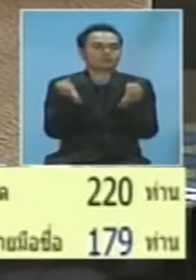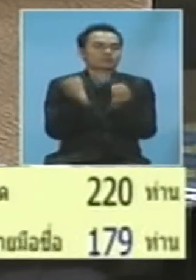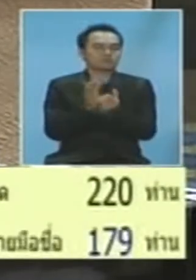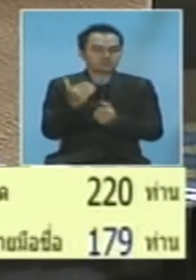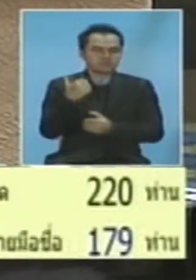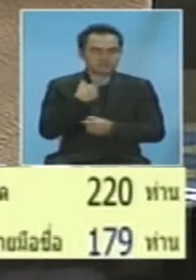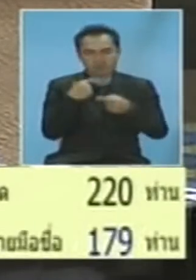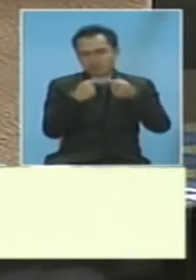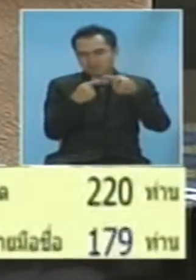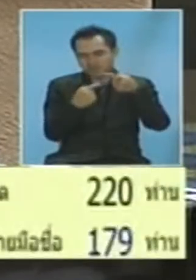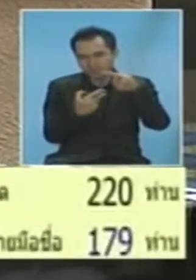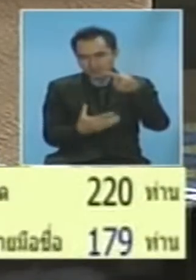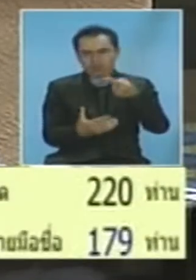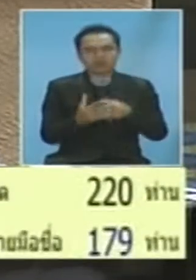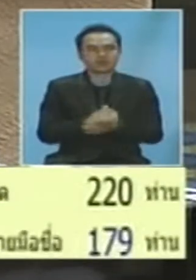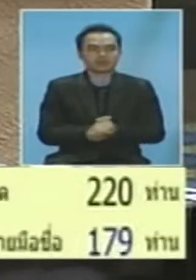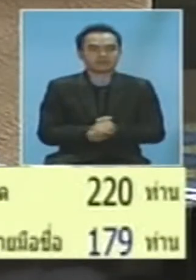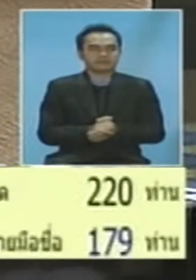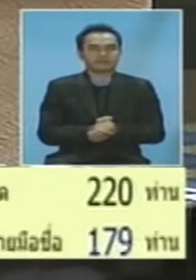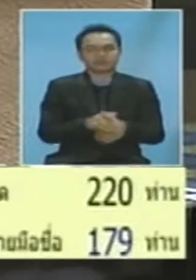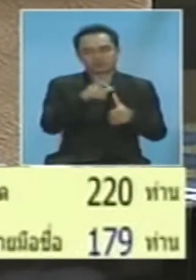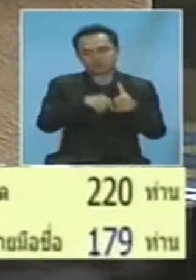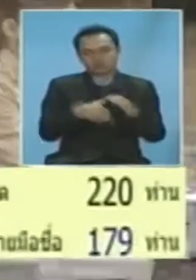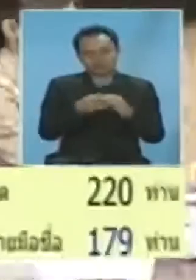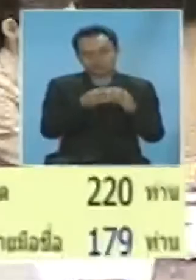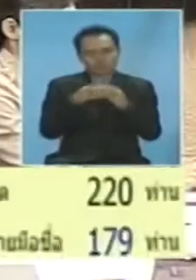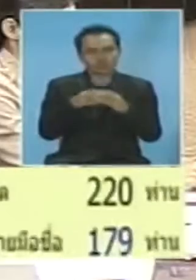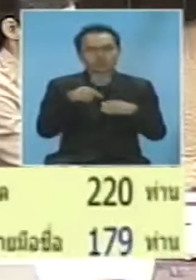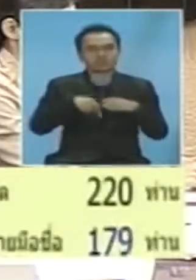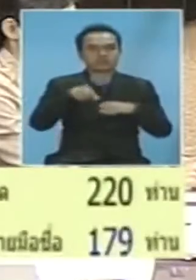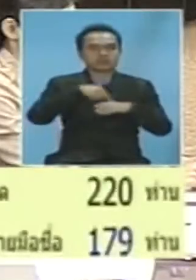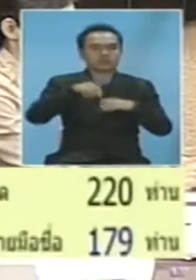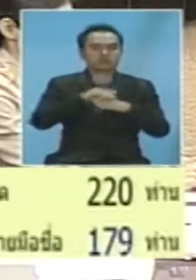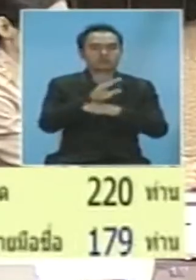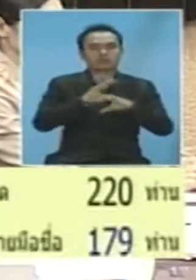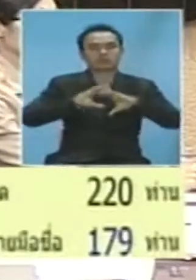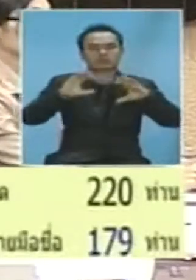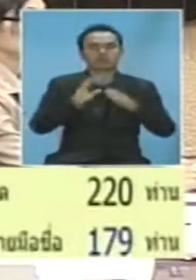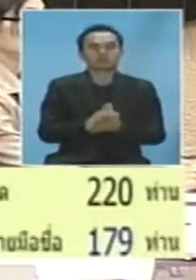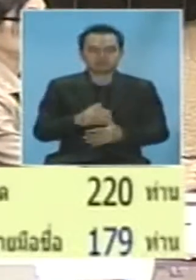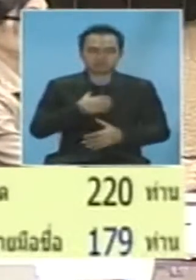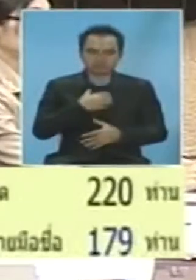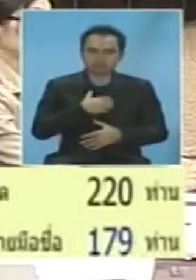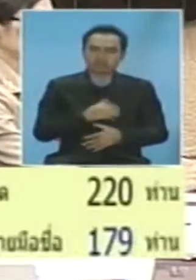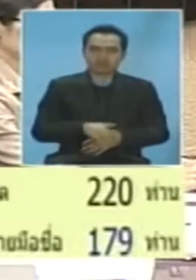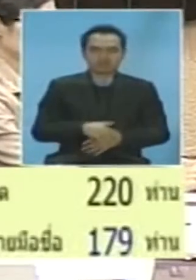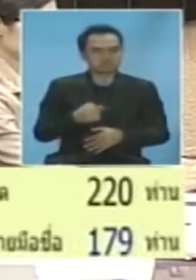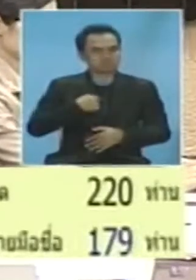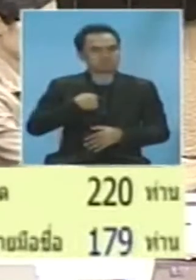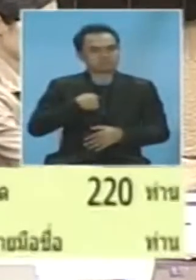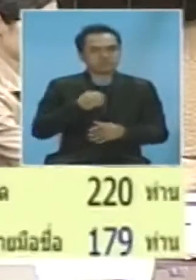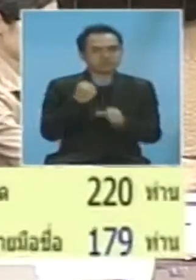ายแต่ผู้ถูกกล่าวหาและผู้เกี่ยวข้องก็ยังยืนกรานหัวเด็ดตีนขา